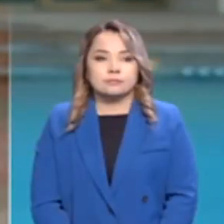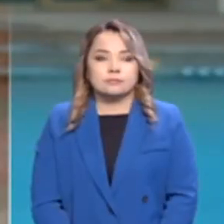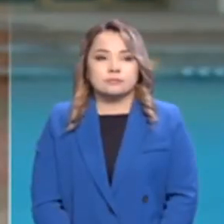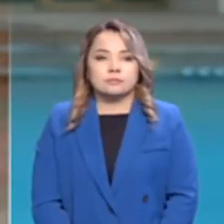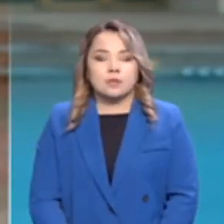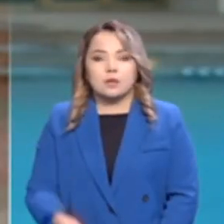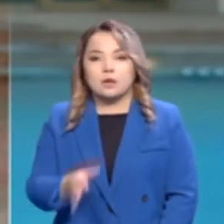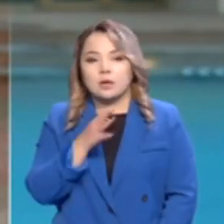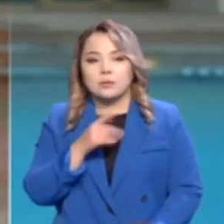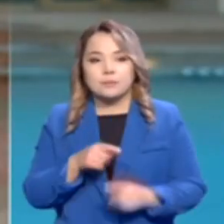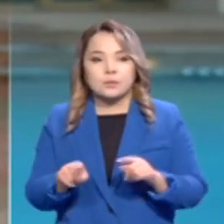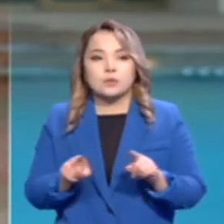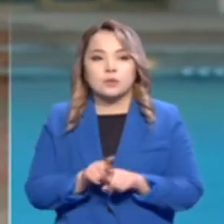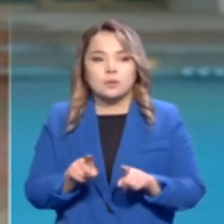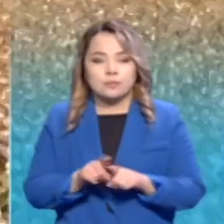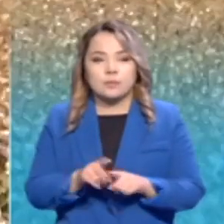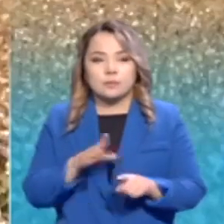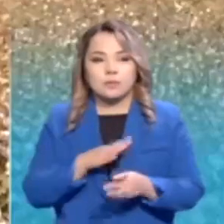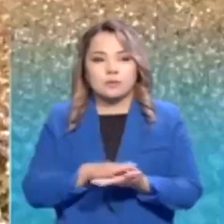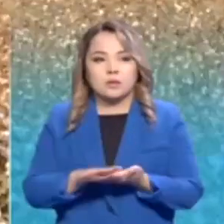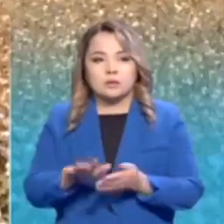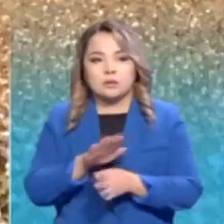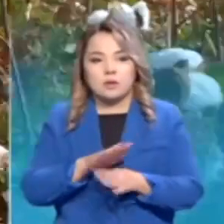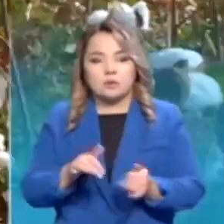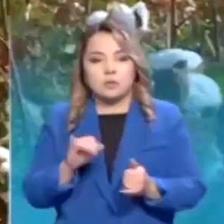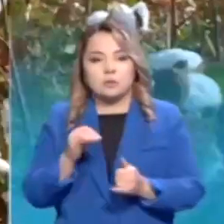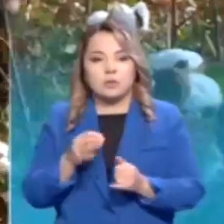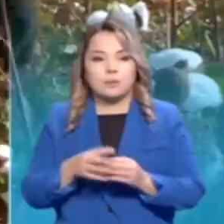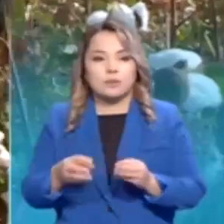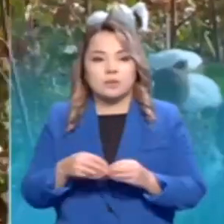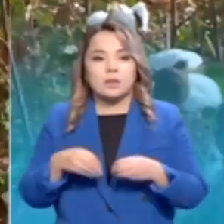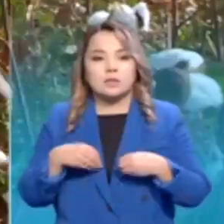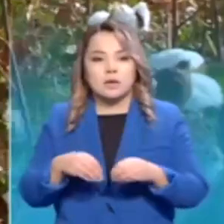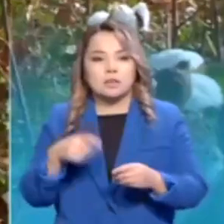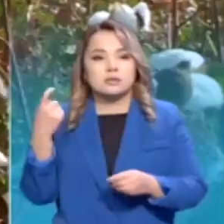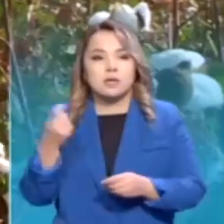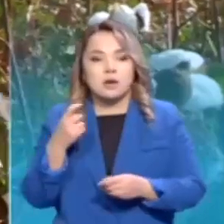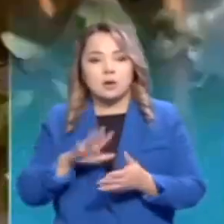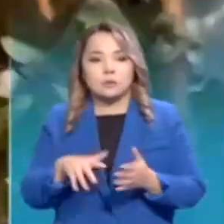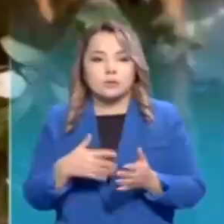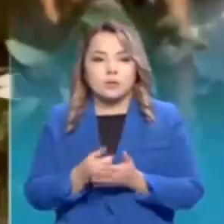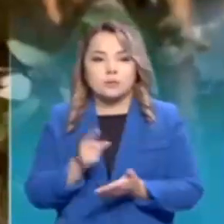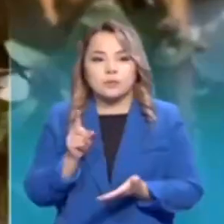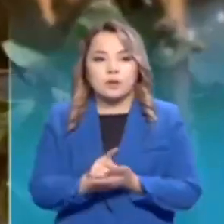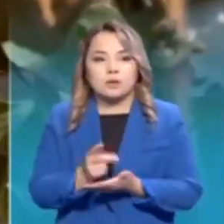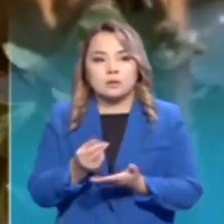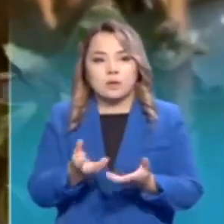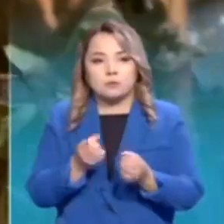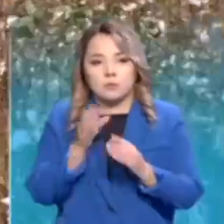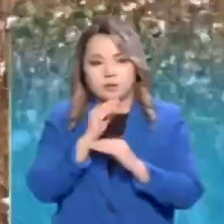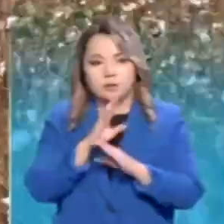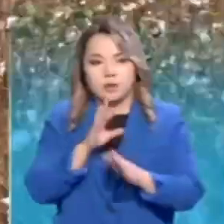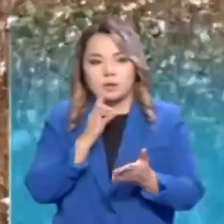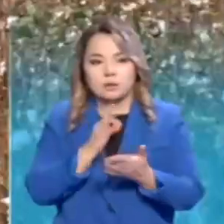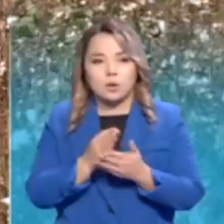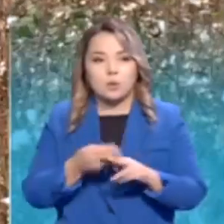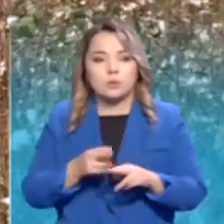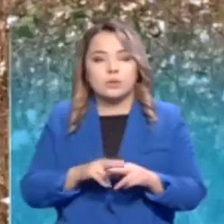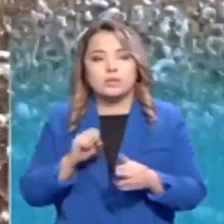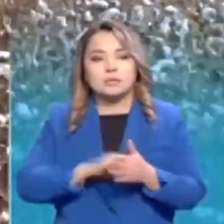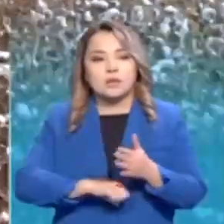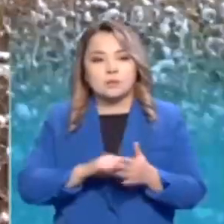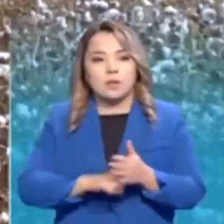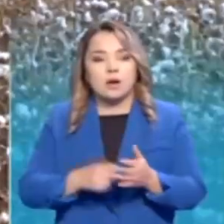Ала жаздай төккен тер, еткен еңбек ақталмады. Оңтүстіктің мақта еккен дихандары әлі күнге дейін тиісті ақшаларын ала алмай отыр. Оның себебін